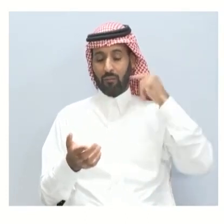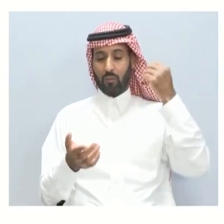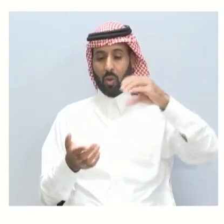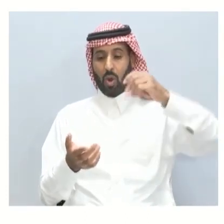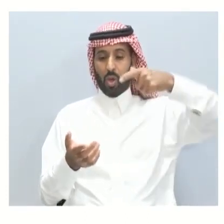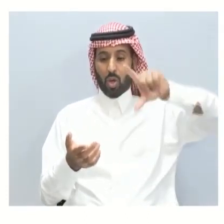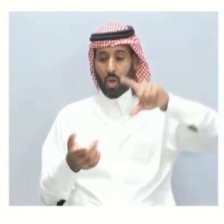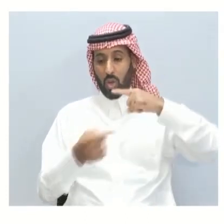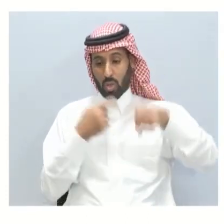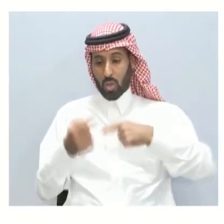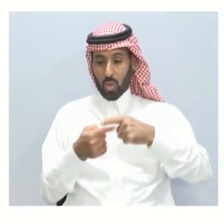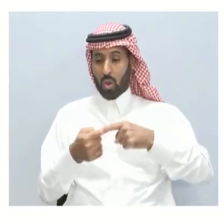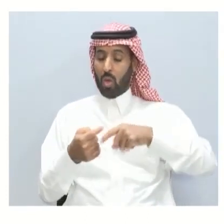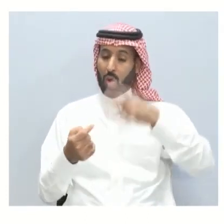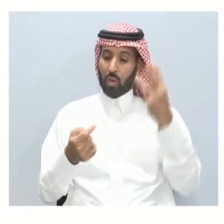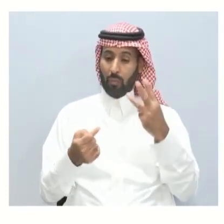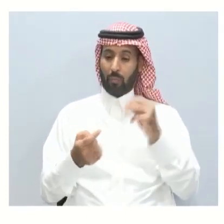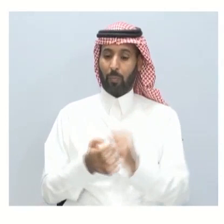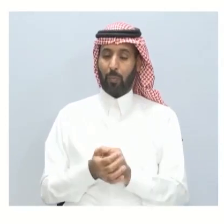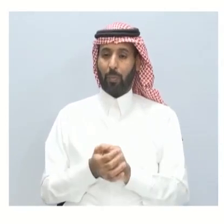والكلور في الدوره الثالثه